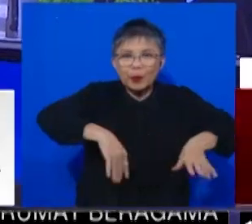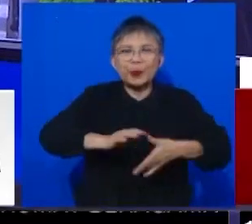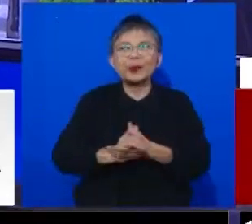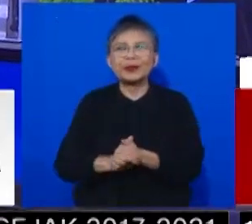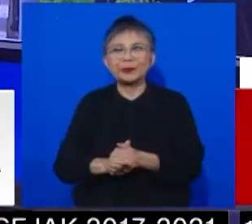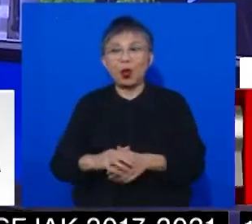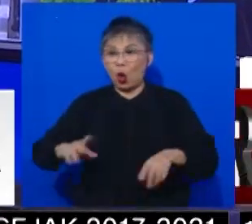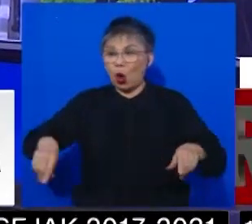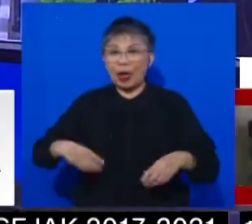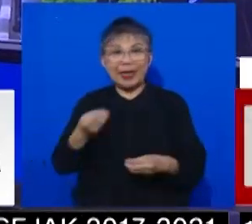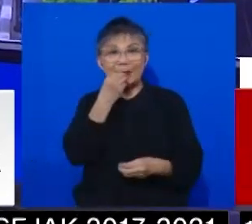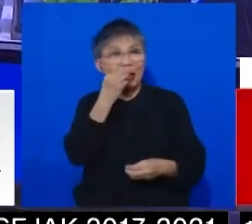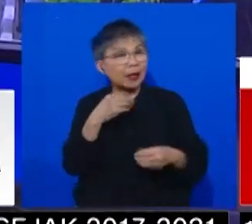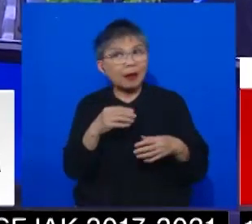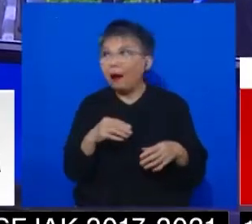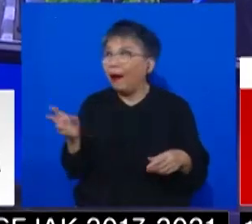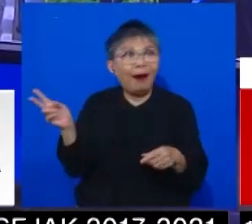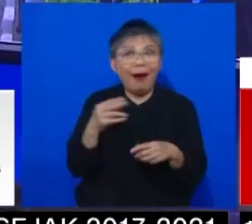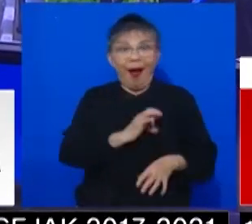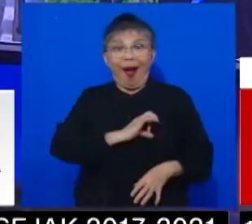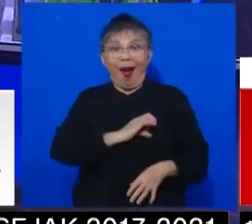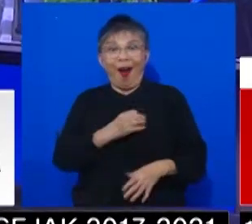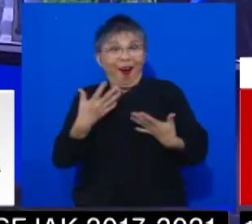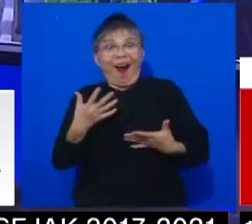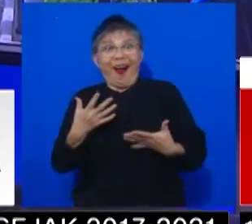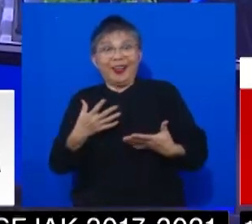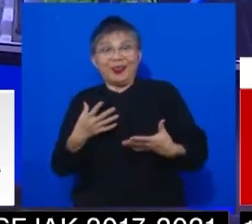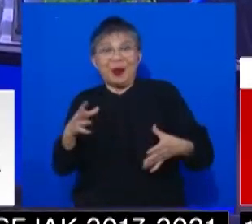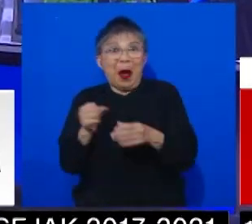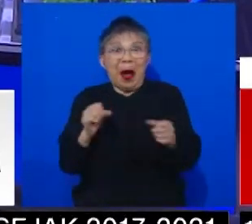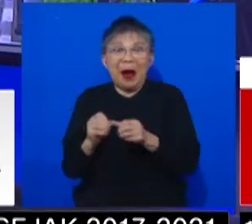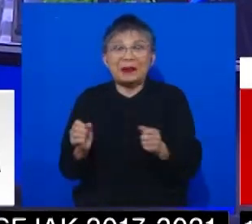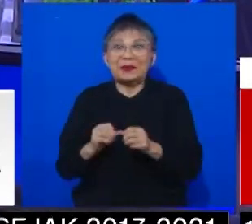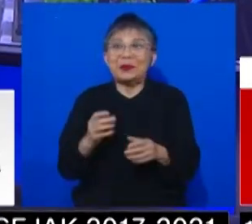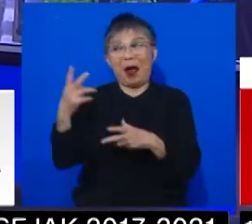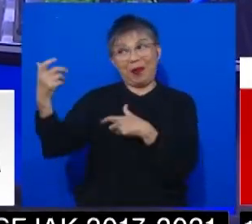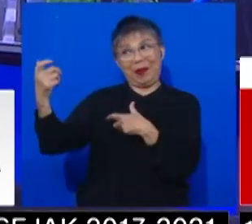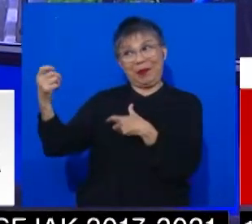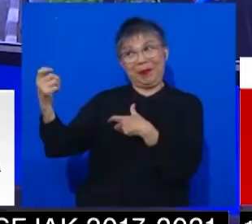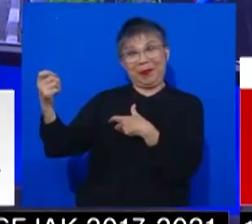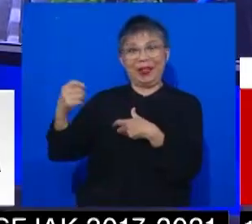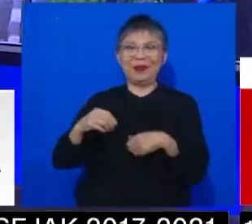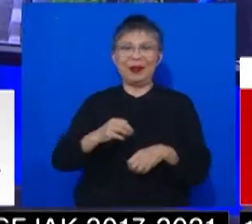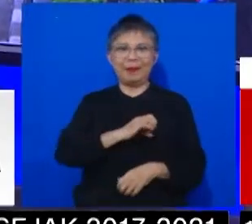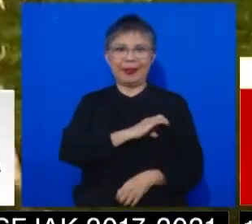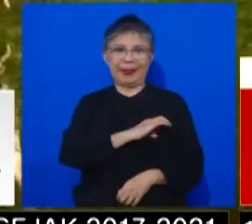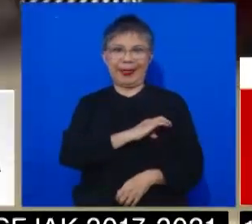sedang menikmati malam di kawasan Malioboro mengurubungi dan berebut untuk bersuah foto.